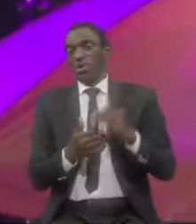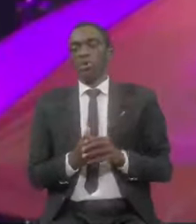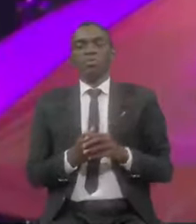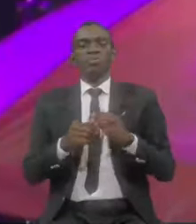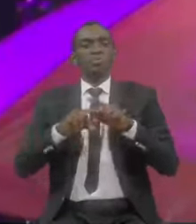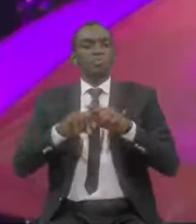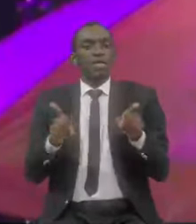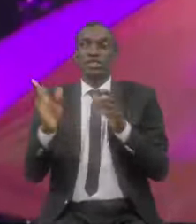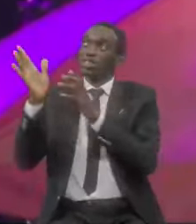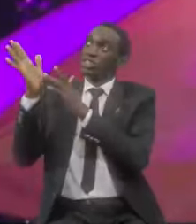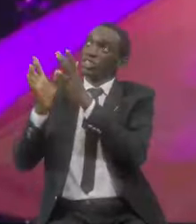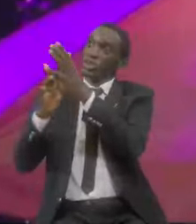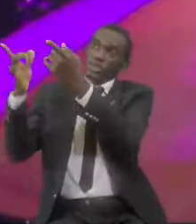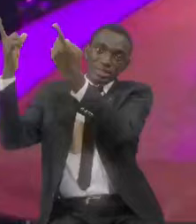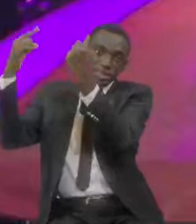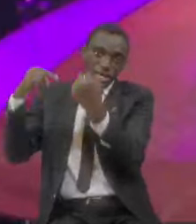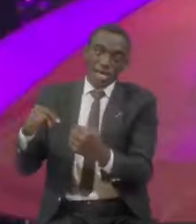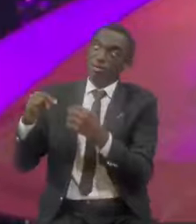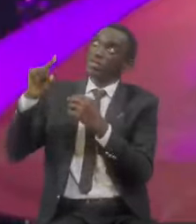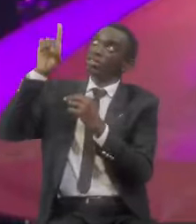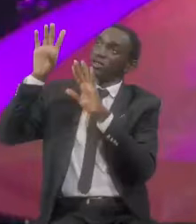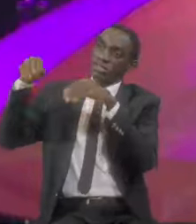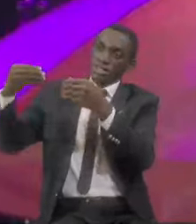Mais Jésus nous a été offert